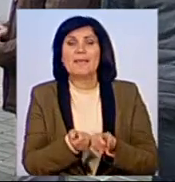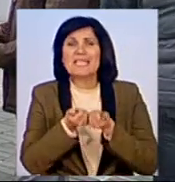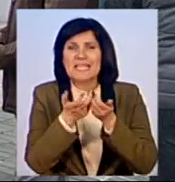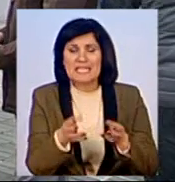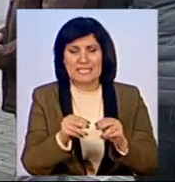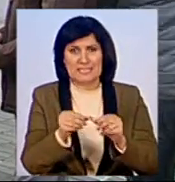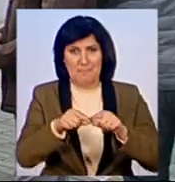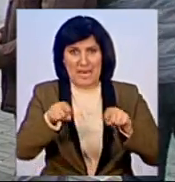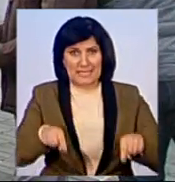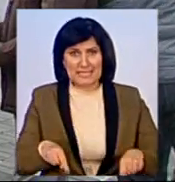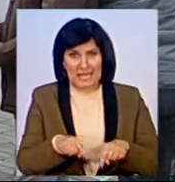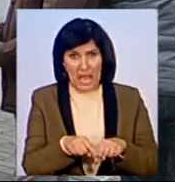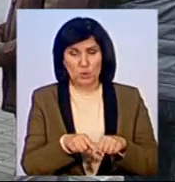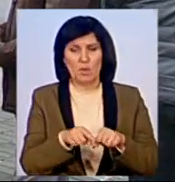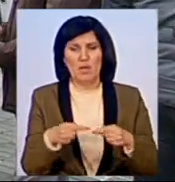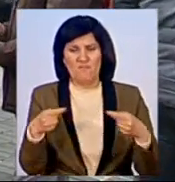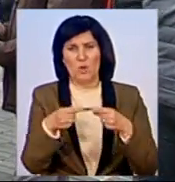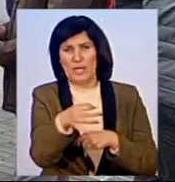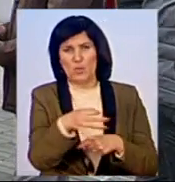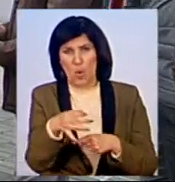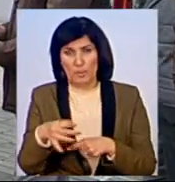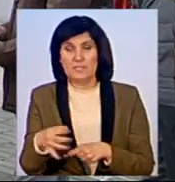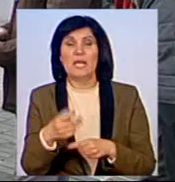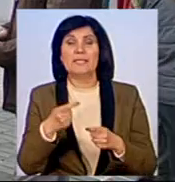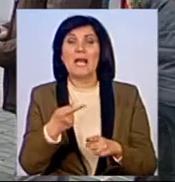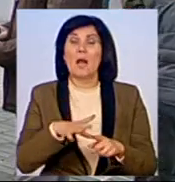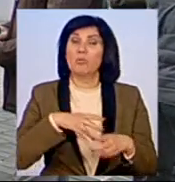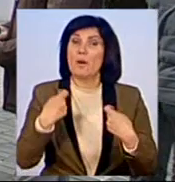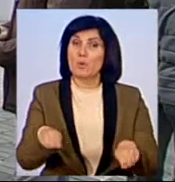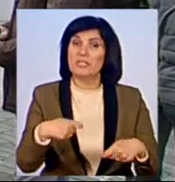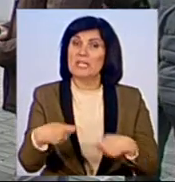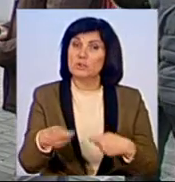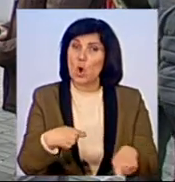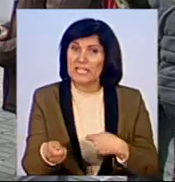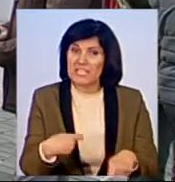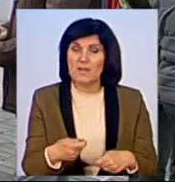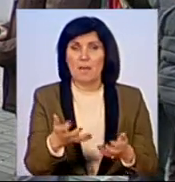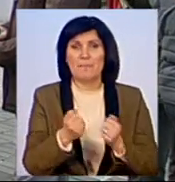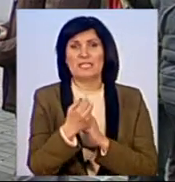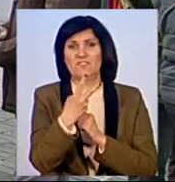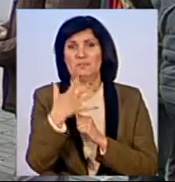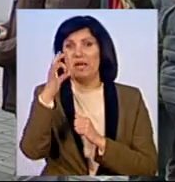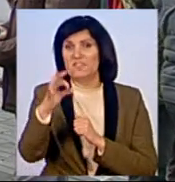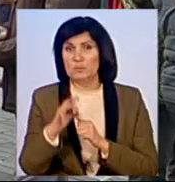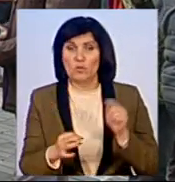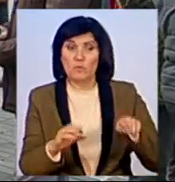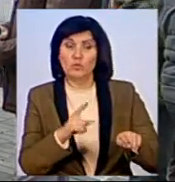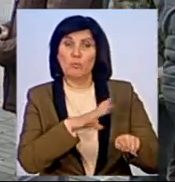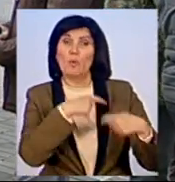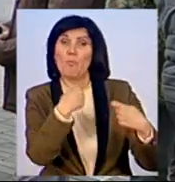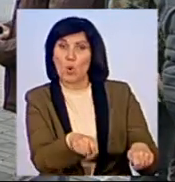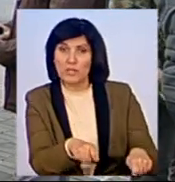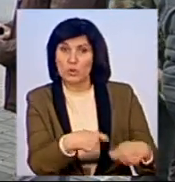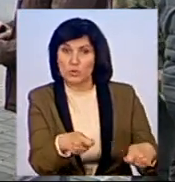кількість земельних ділянок, в кожній конкретній області, яка була продана з торгів, береться 25% від того, що було продано